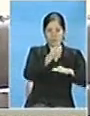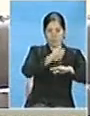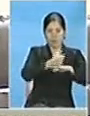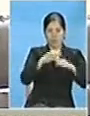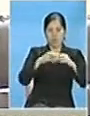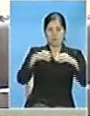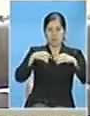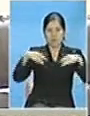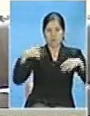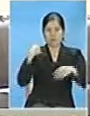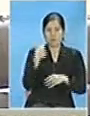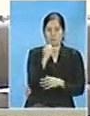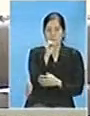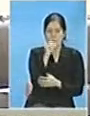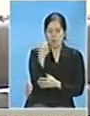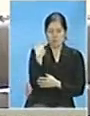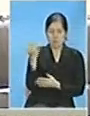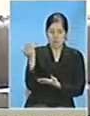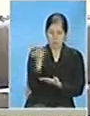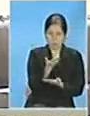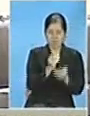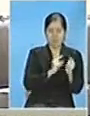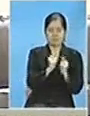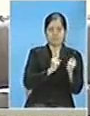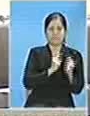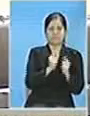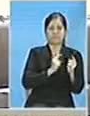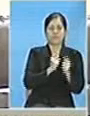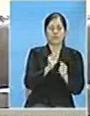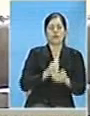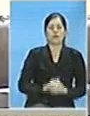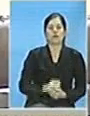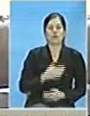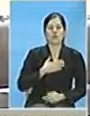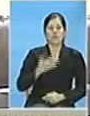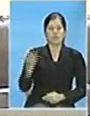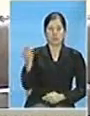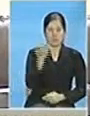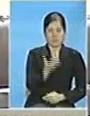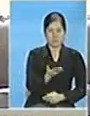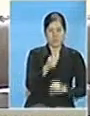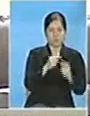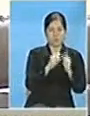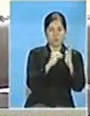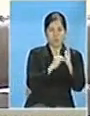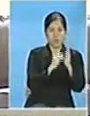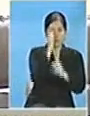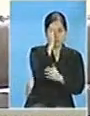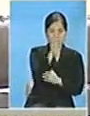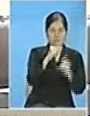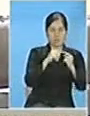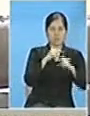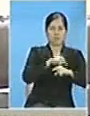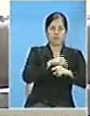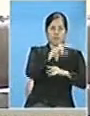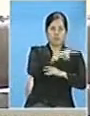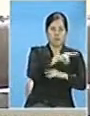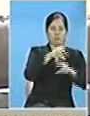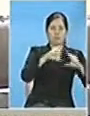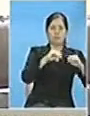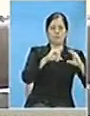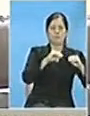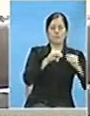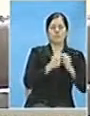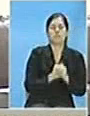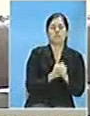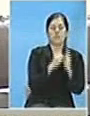ก็แนะนำว่าให้พูดคุยกันผมได้เชิญกทมประชุมกับผมพรุ่งนี้บ่าย2โมงนะครับกทมก็เป็น